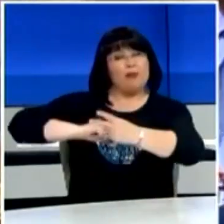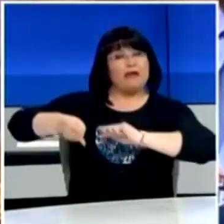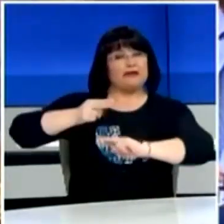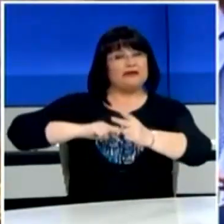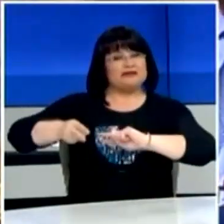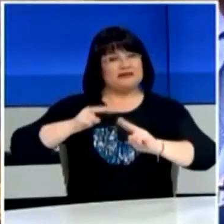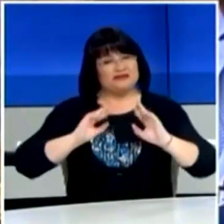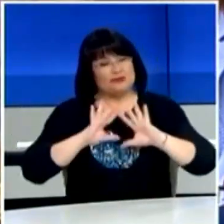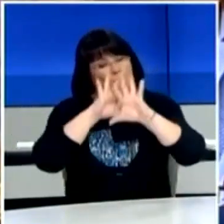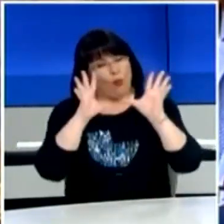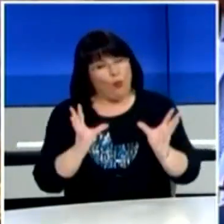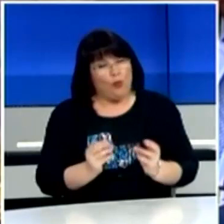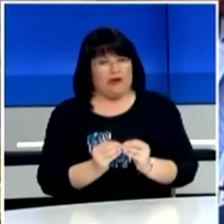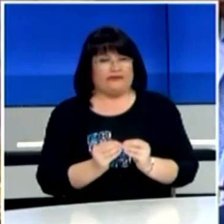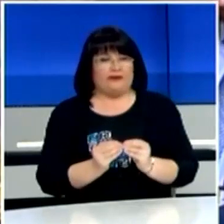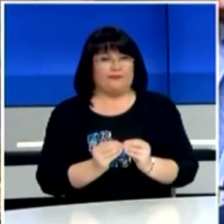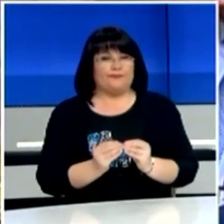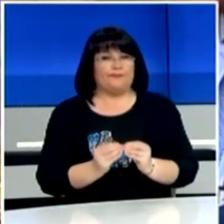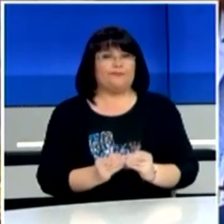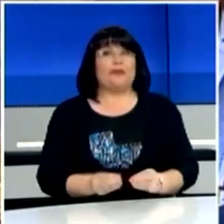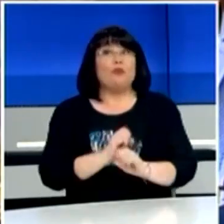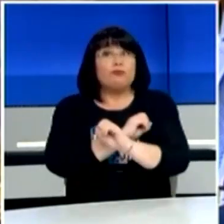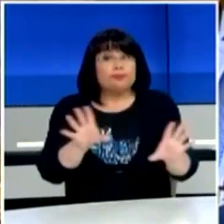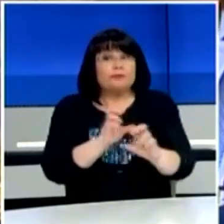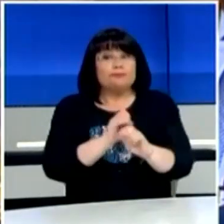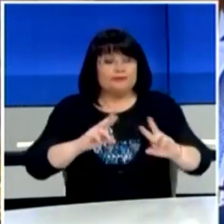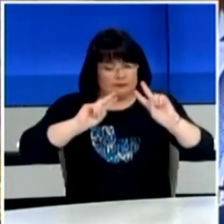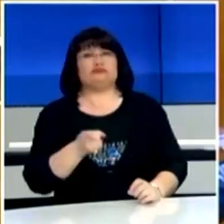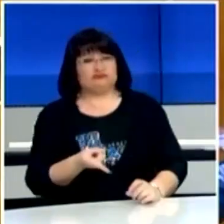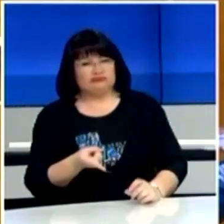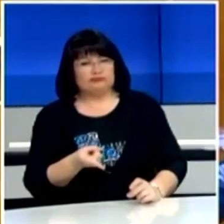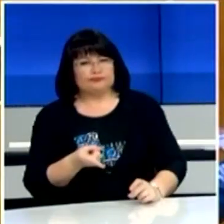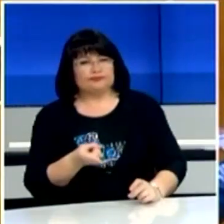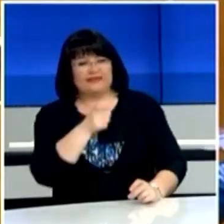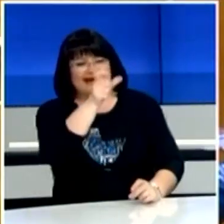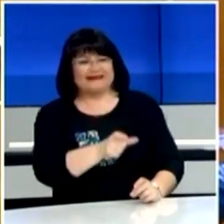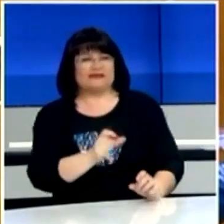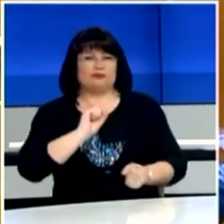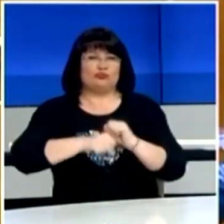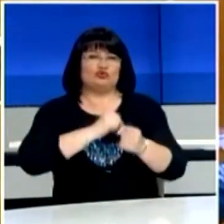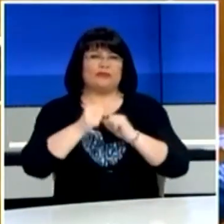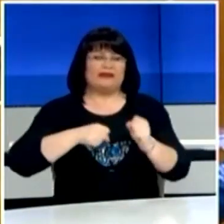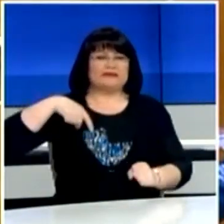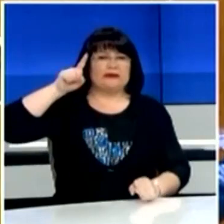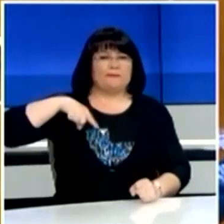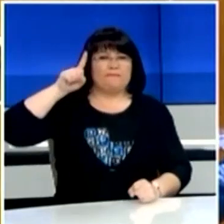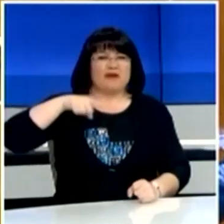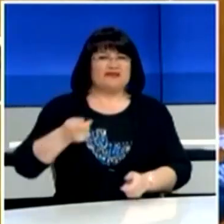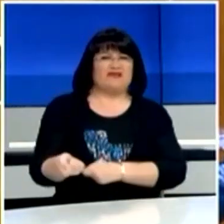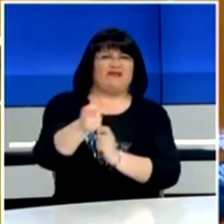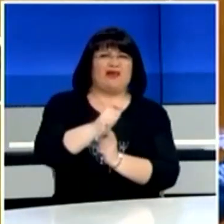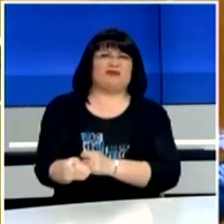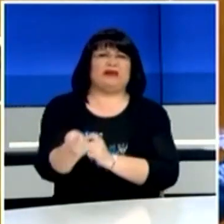απαντήσετε για όλα όσα βλέπουν το φως της δημοσιότητας τις τελευταίες εβδομάδες. Η προσπάθειά σας μέρες τώρα, πετώντας λάσπη